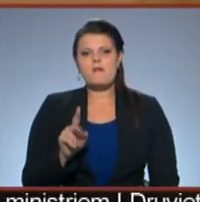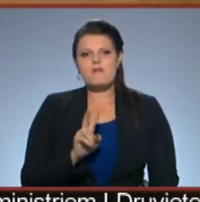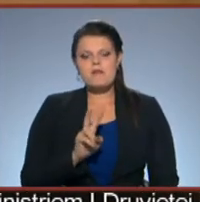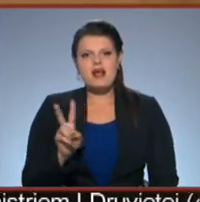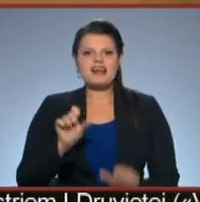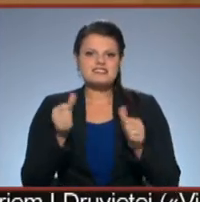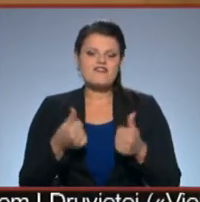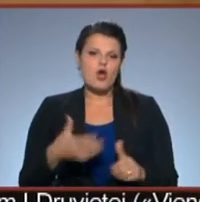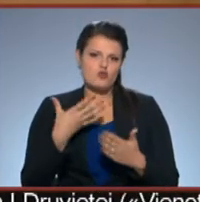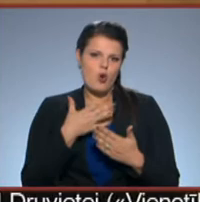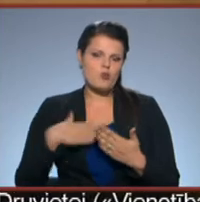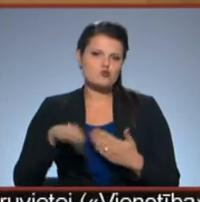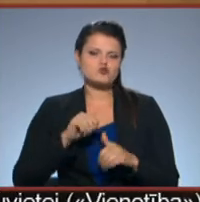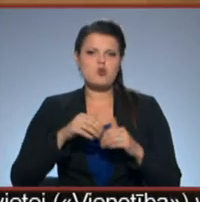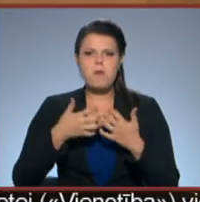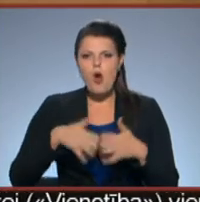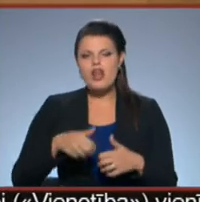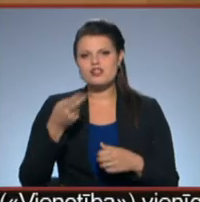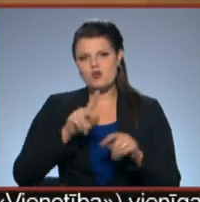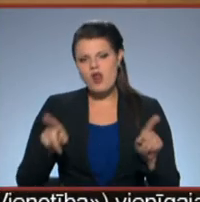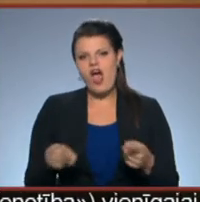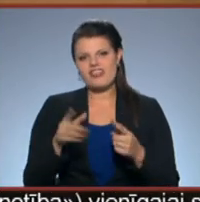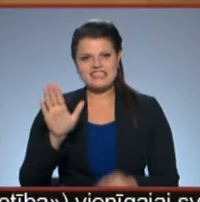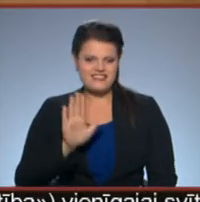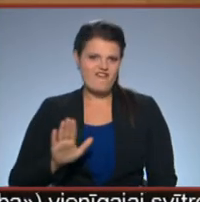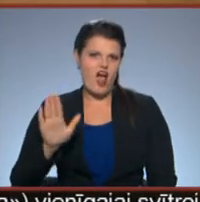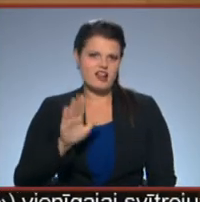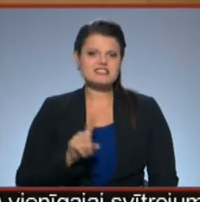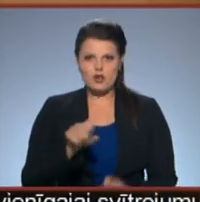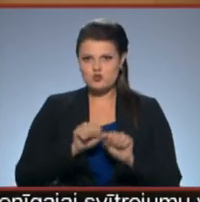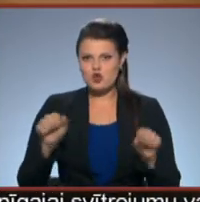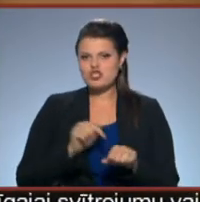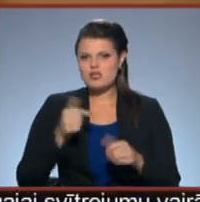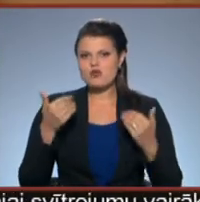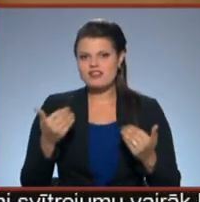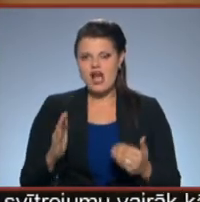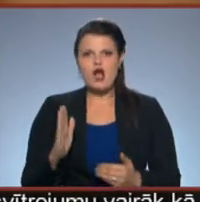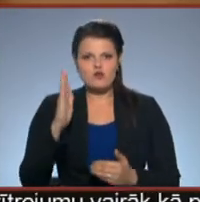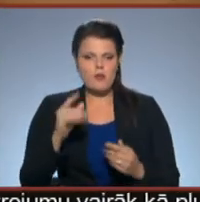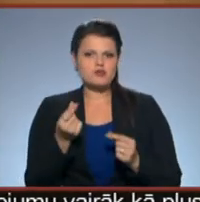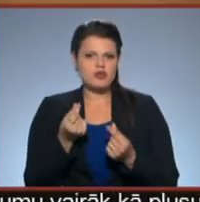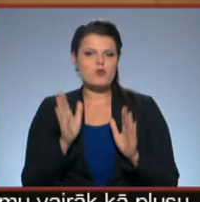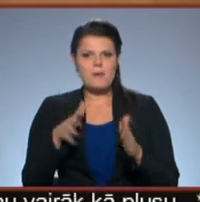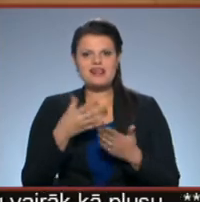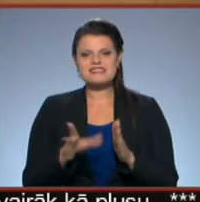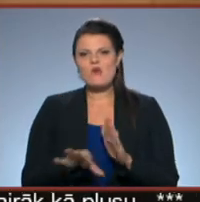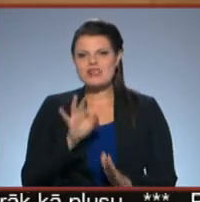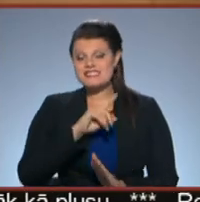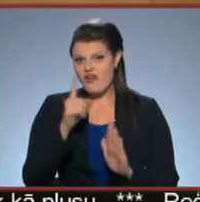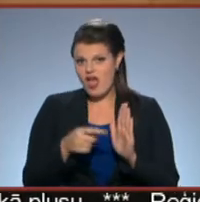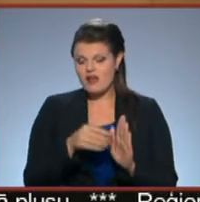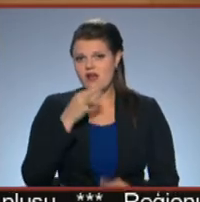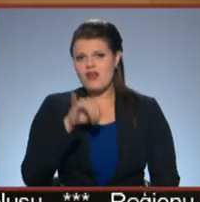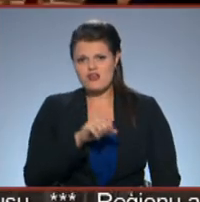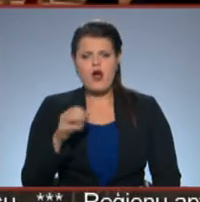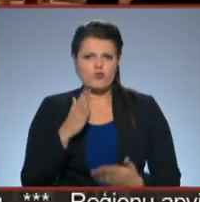veido mūsu politiku un kas veido mūsu attīstību valsti. Ir droša sajūta tagad nobalsojāt tikko par savu izdarīto izvēli? Jā,